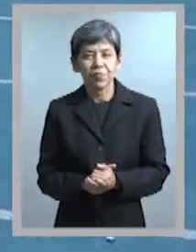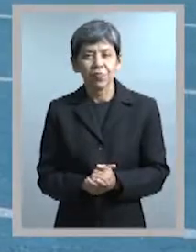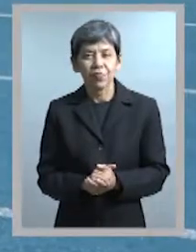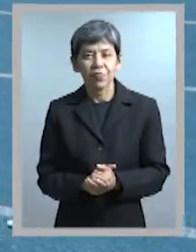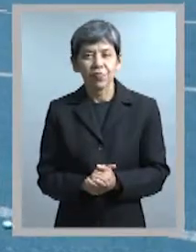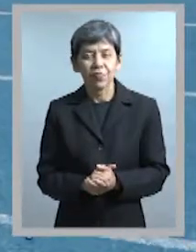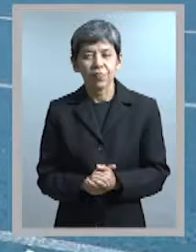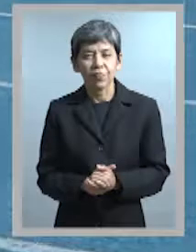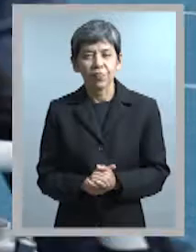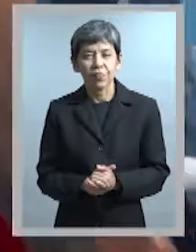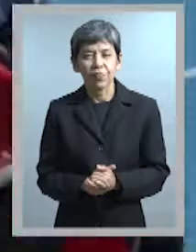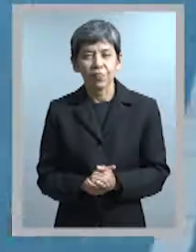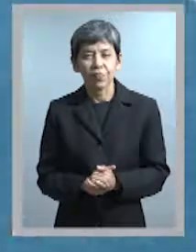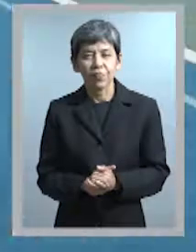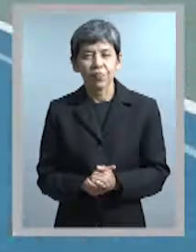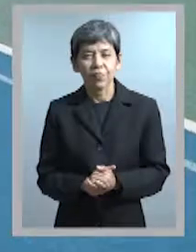ฮะแล้ว